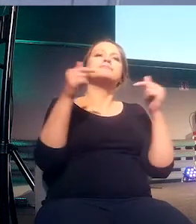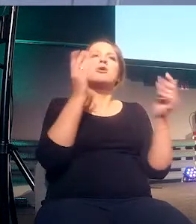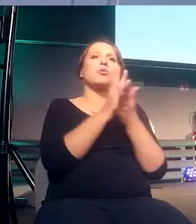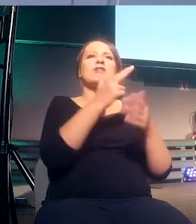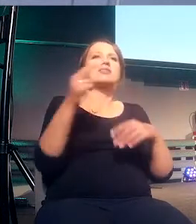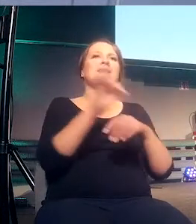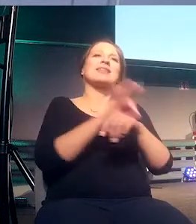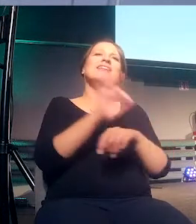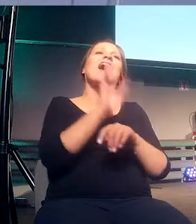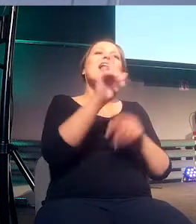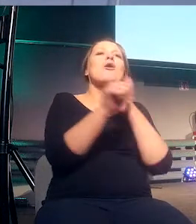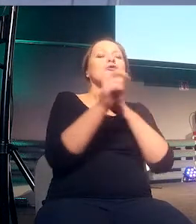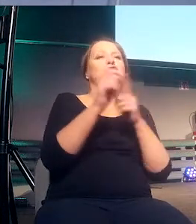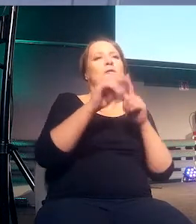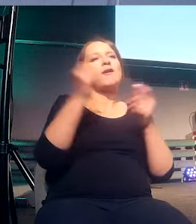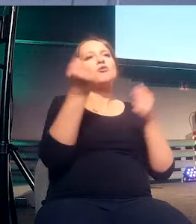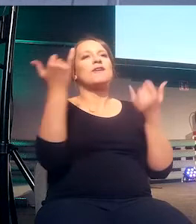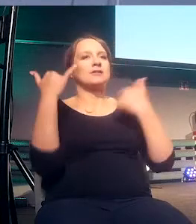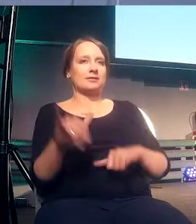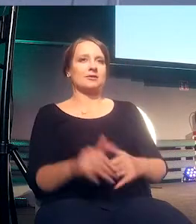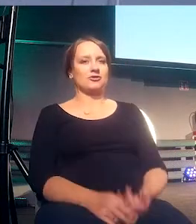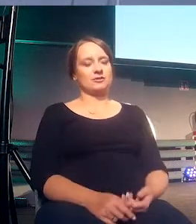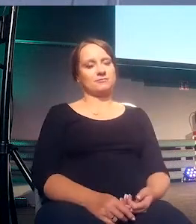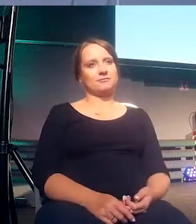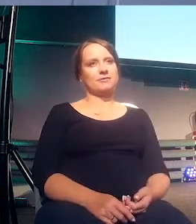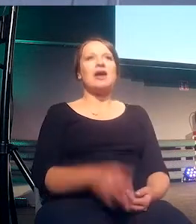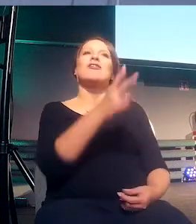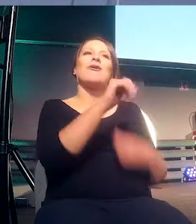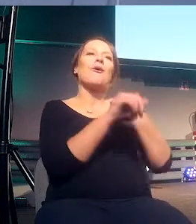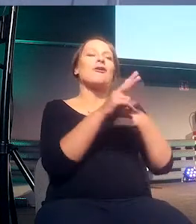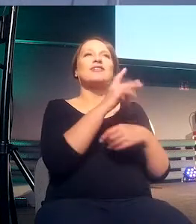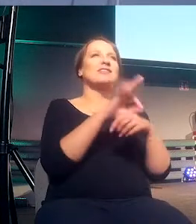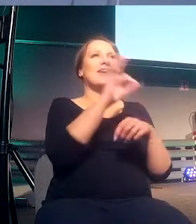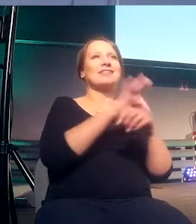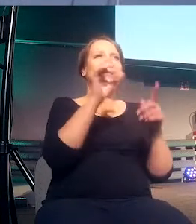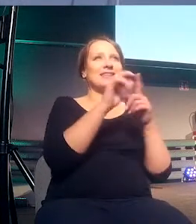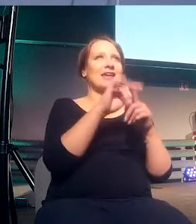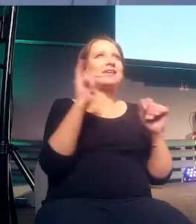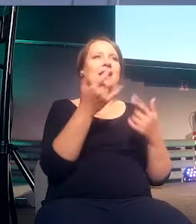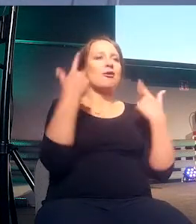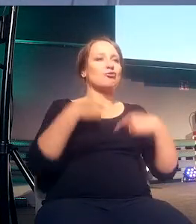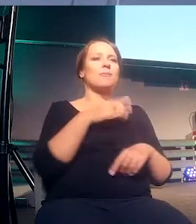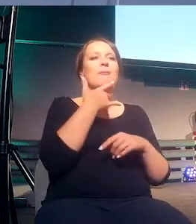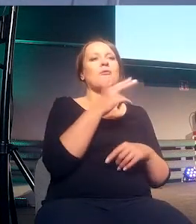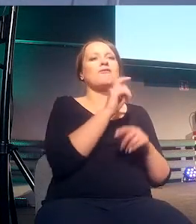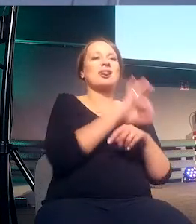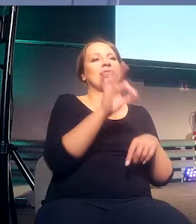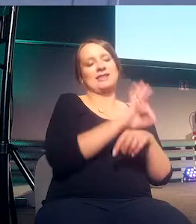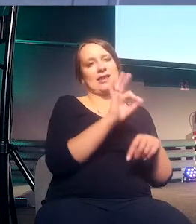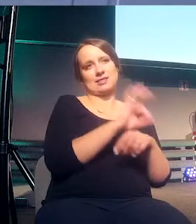innymi słowami. To znaczy nie słowami, których używają UX designerzy, czyli